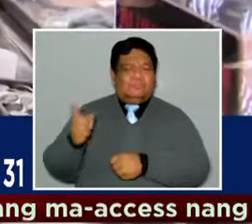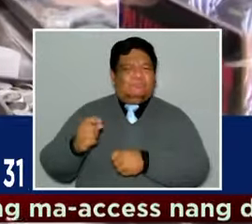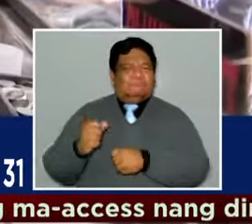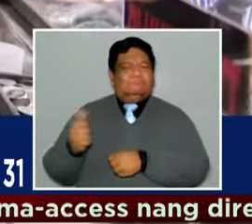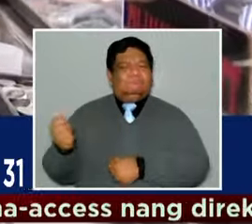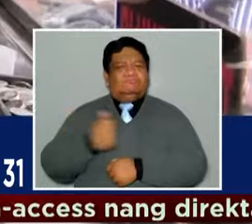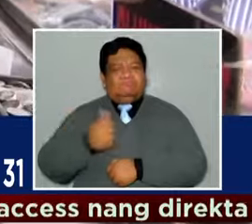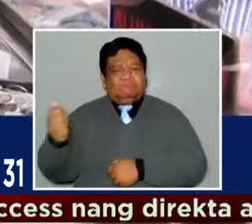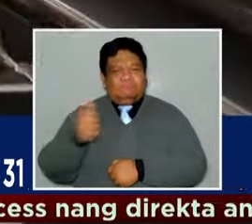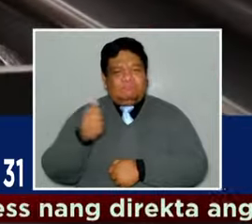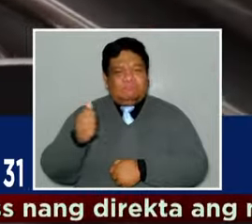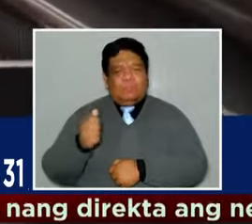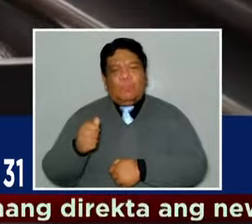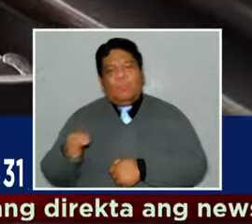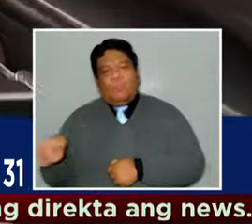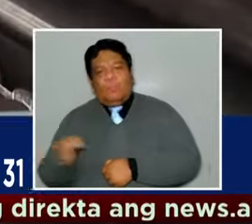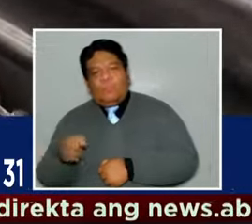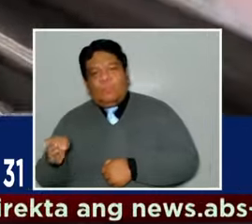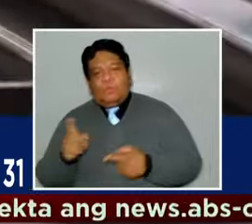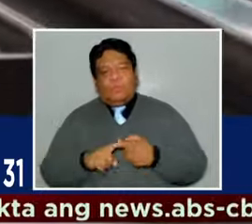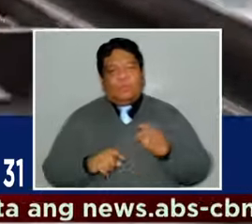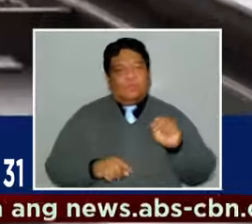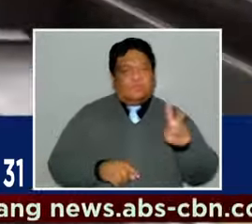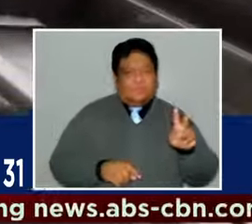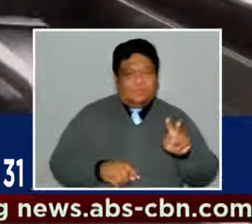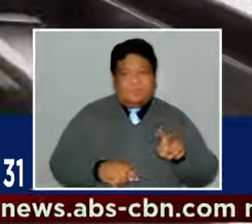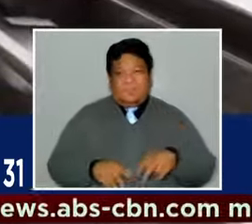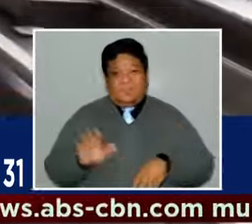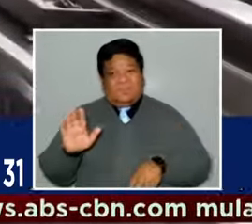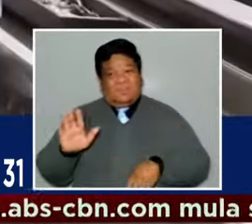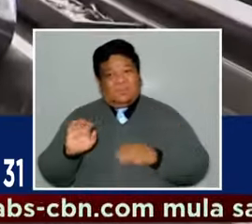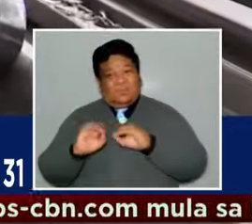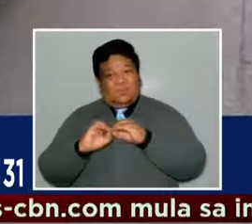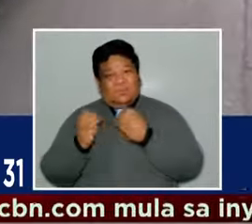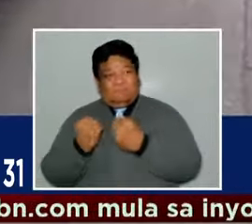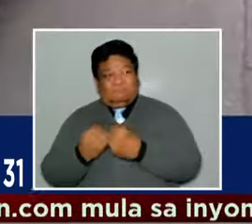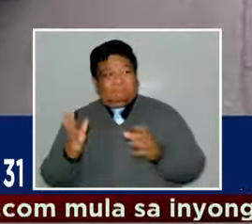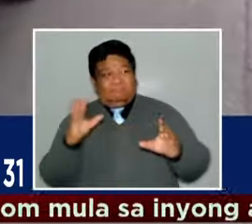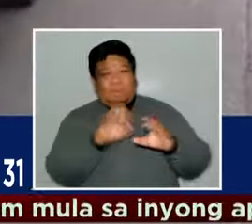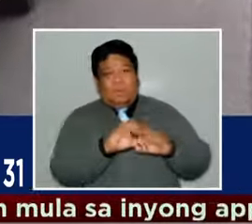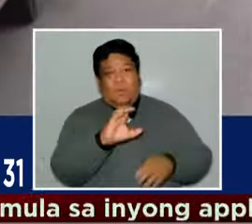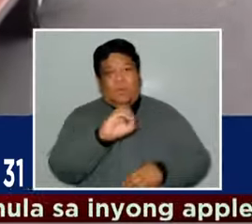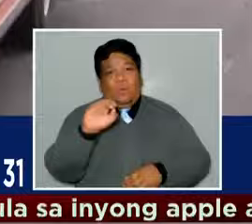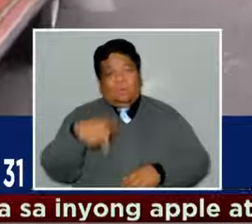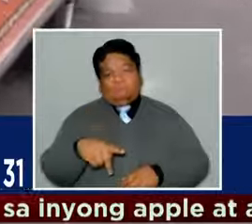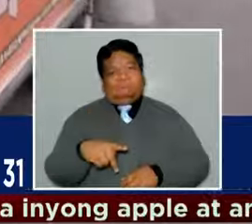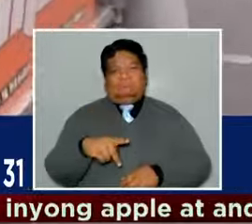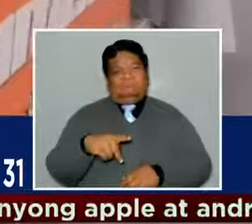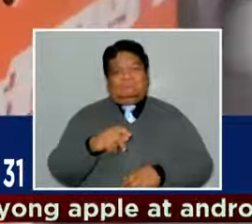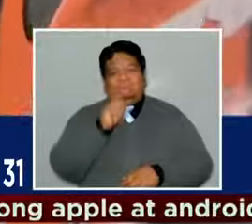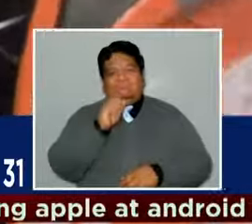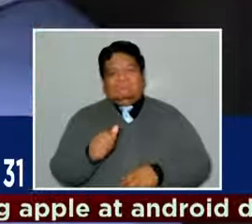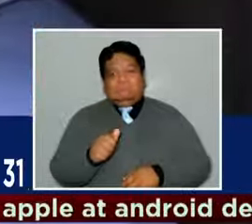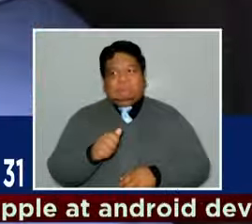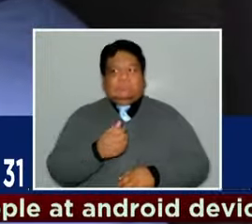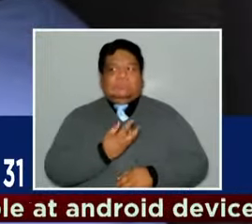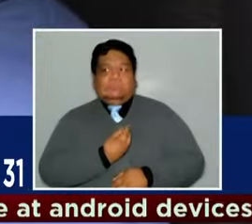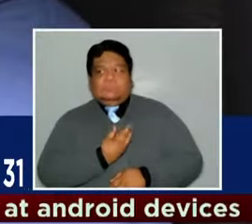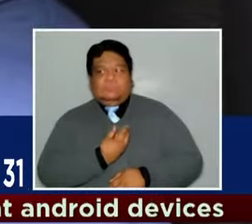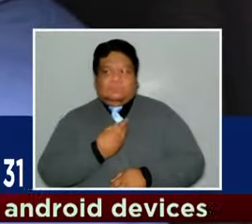kaya aminado siyang kakabakaba kung makakabiyahe pa siya pagdating ng Pebrero. Pakiramdaman po kung anong desisyon